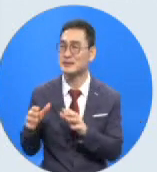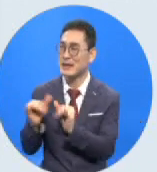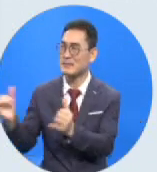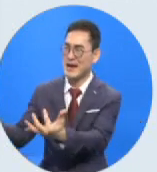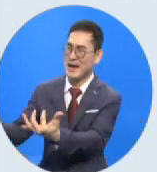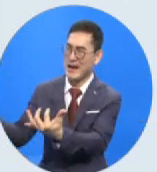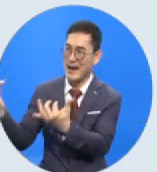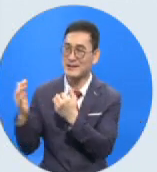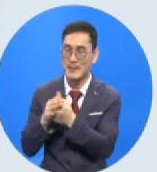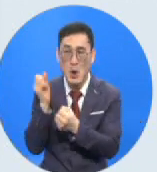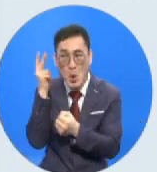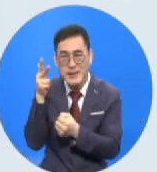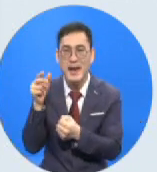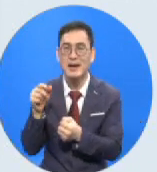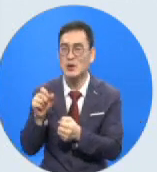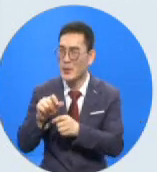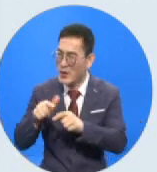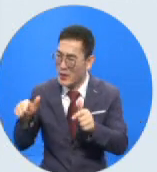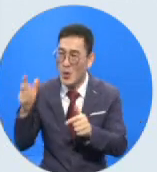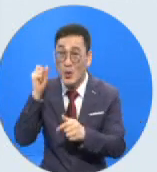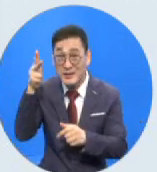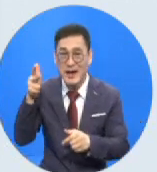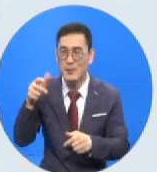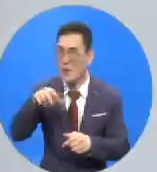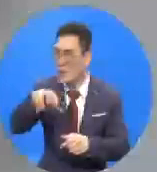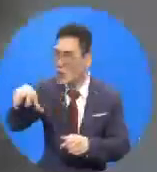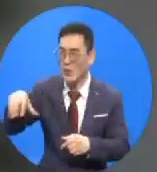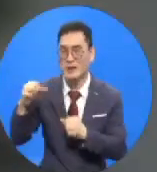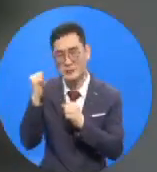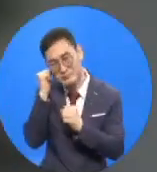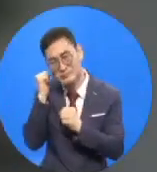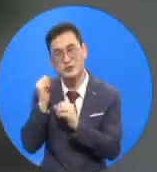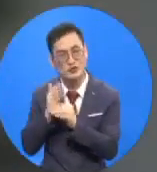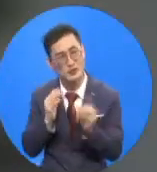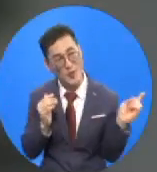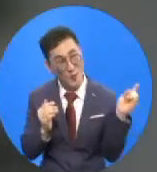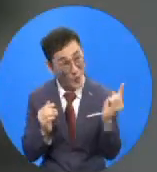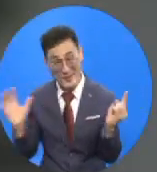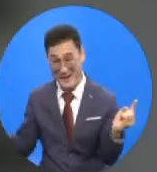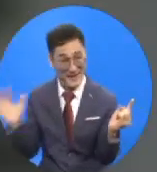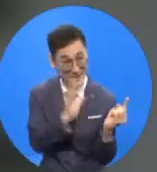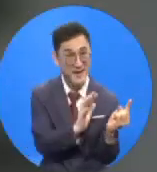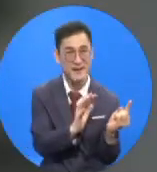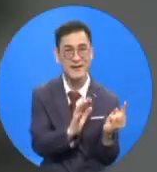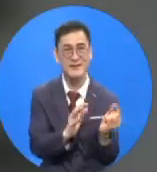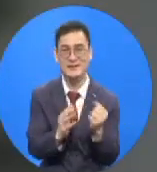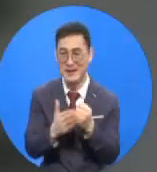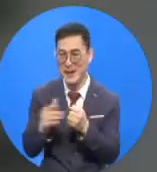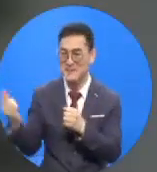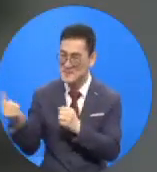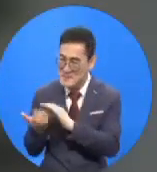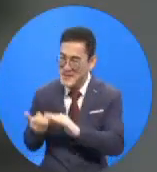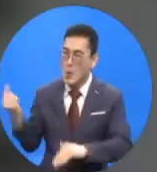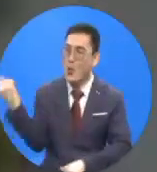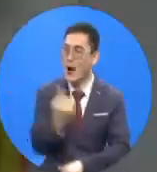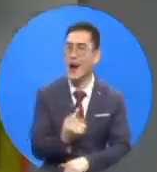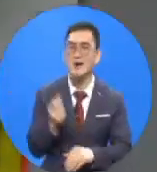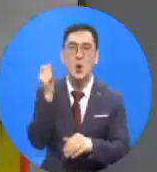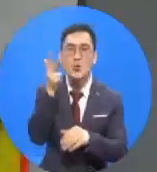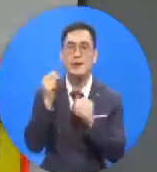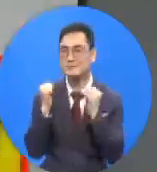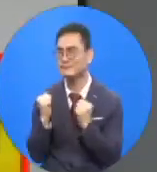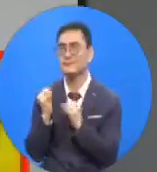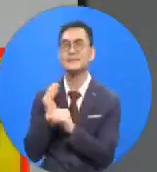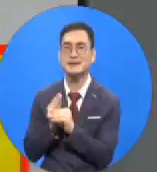입주 후에는 필히 마스크 채경을 당부 뭐 조기 한 작 하던 지뢰가 2 각 보험사의 팬들로 바글바글